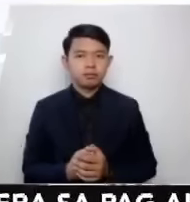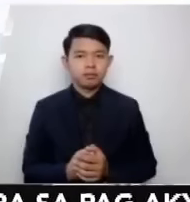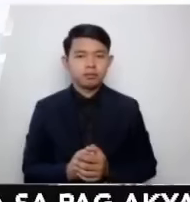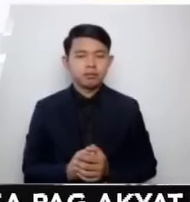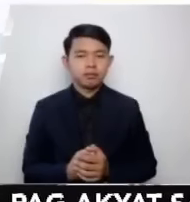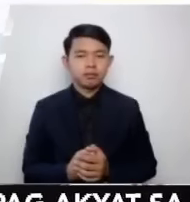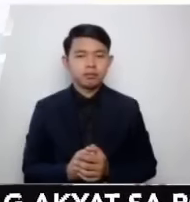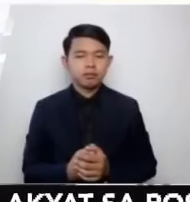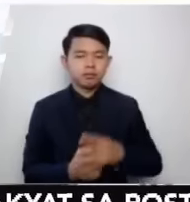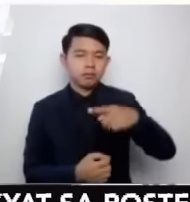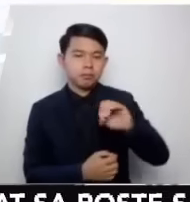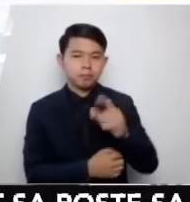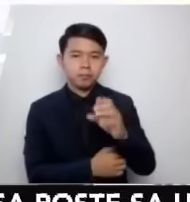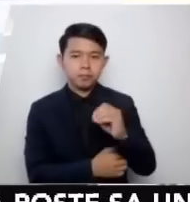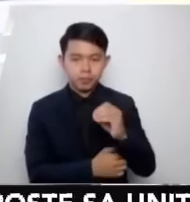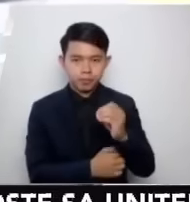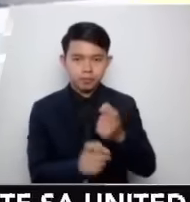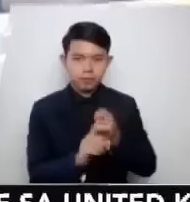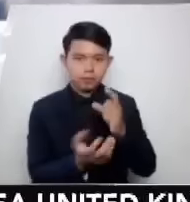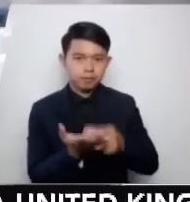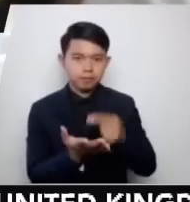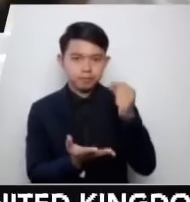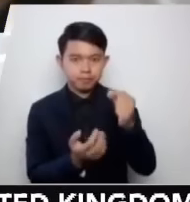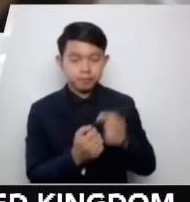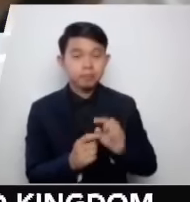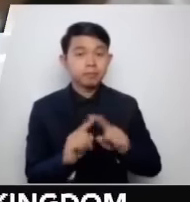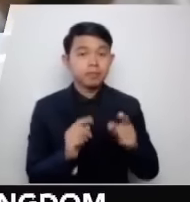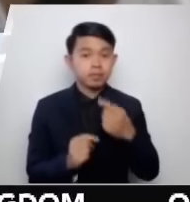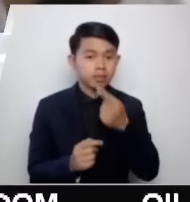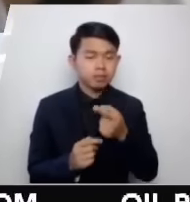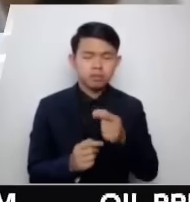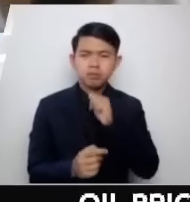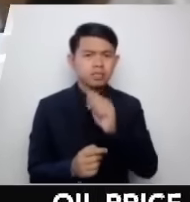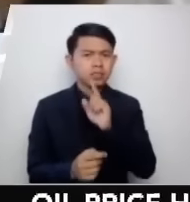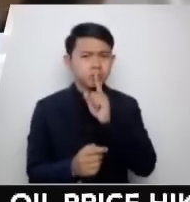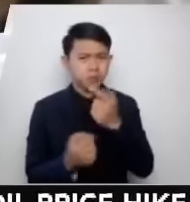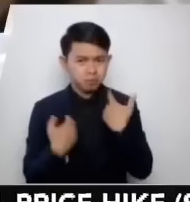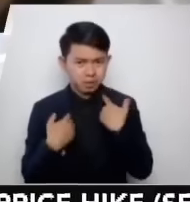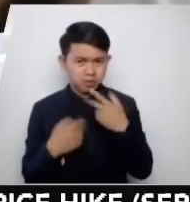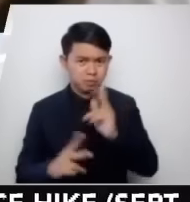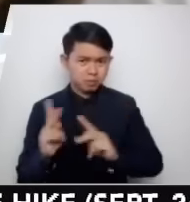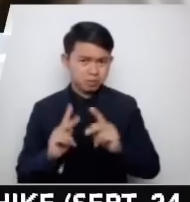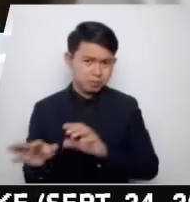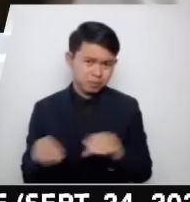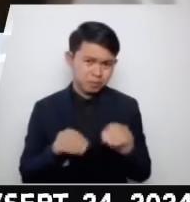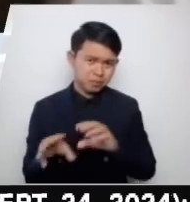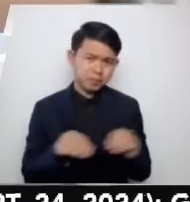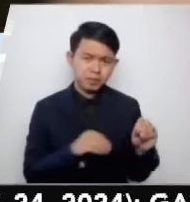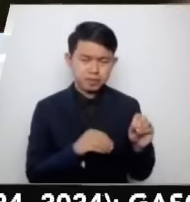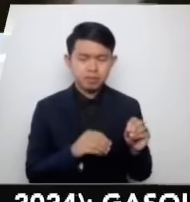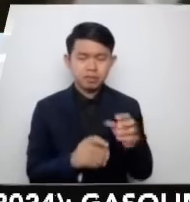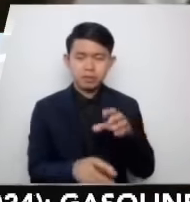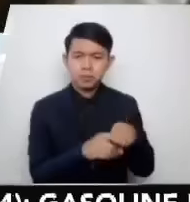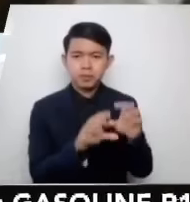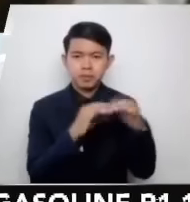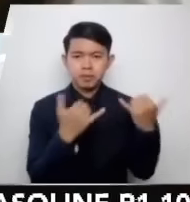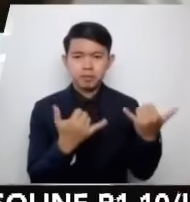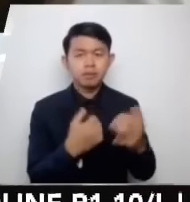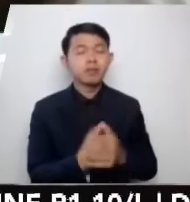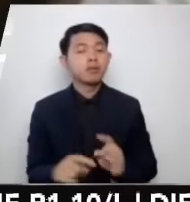Bamban, Tarlac. Itinanggi niyang may nangyayaring human trafficking sa kanilang kumpanya. Sabi naman ng iba pang akusado